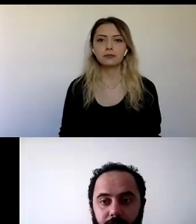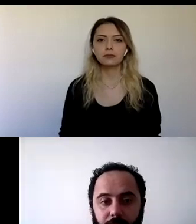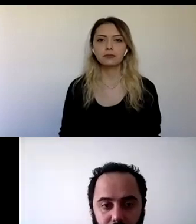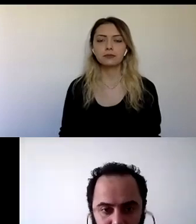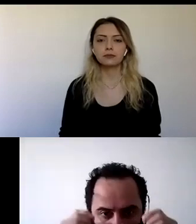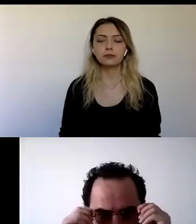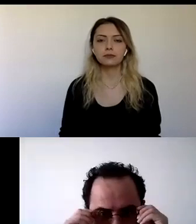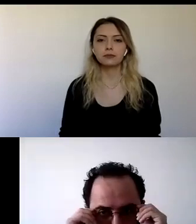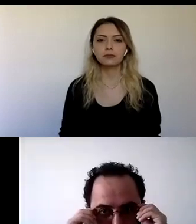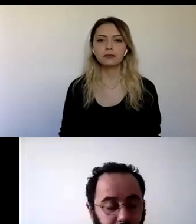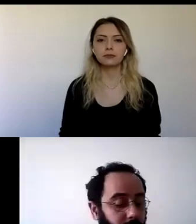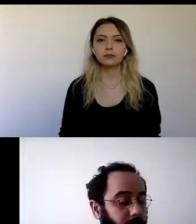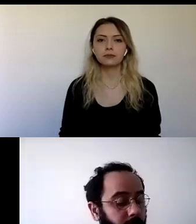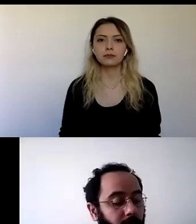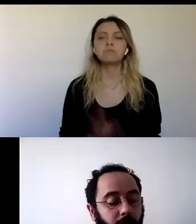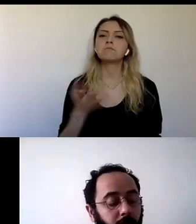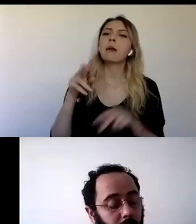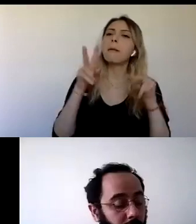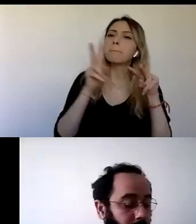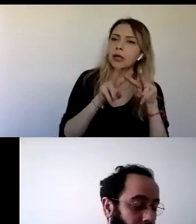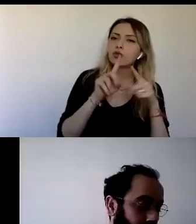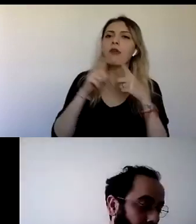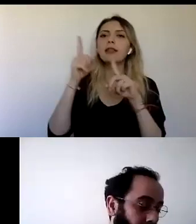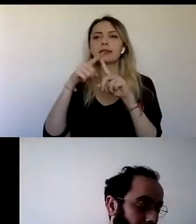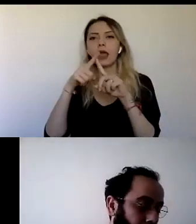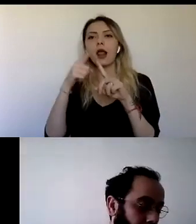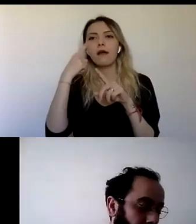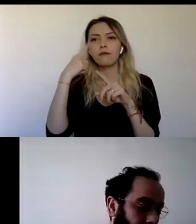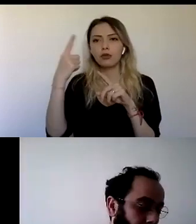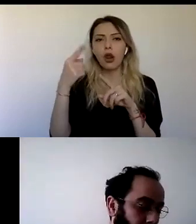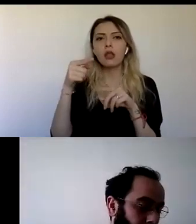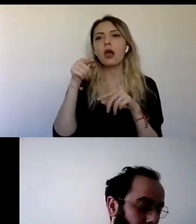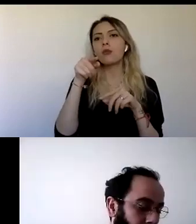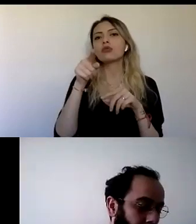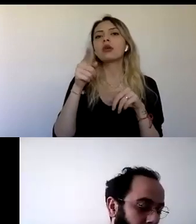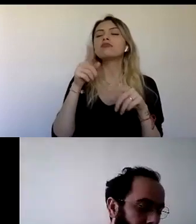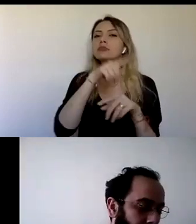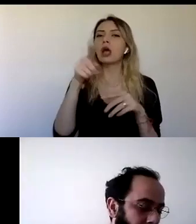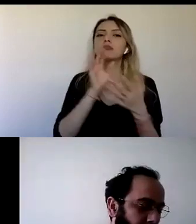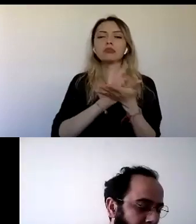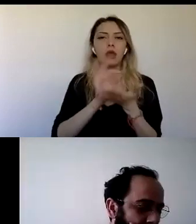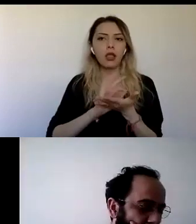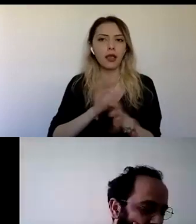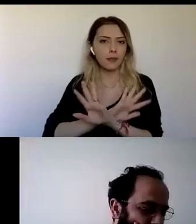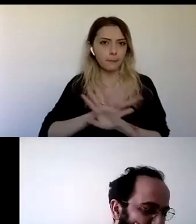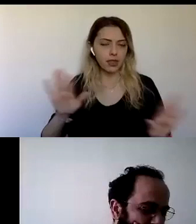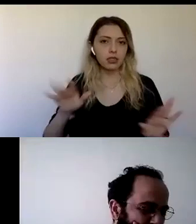şeyde ya da Medium'da içeriklerinizi yayınladınız. Bitly diye bir link kısaltma servisi var. Bu da bize